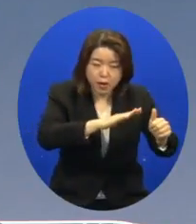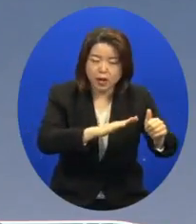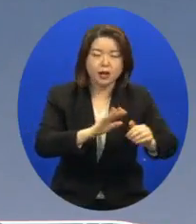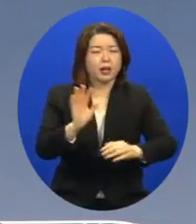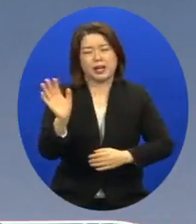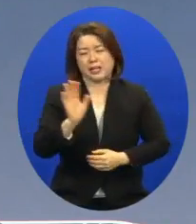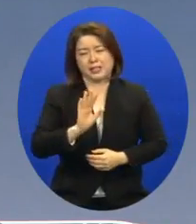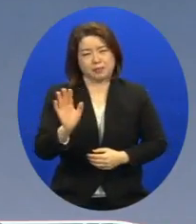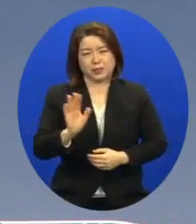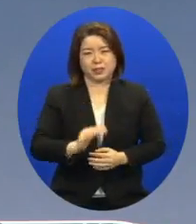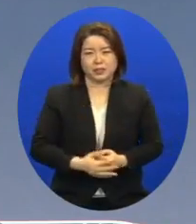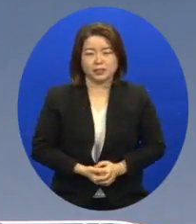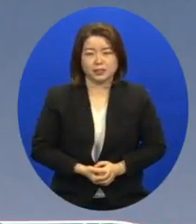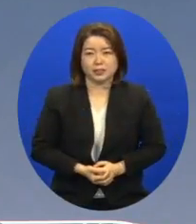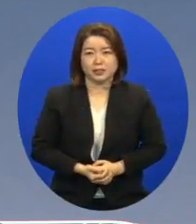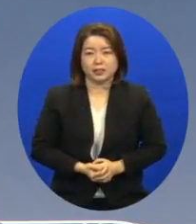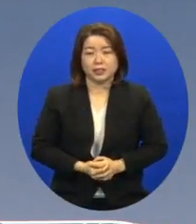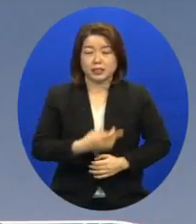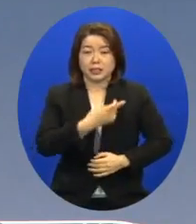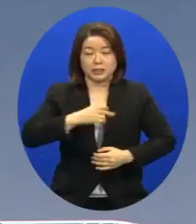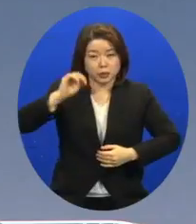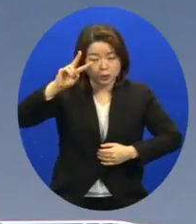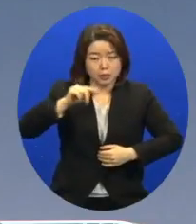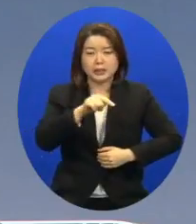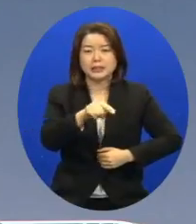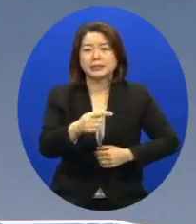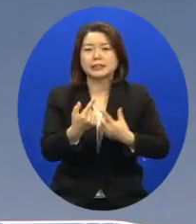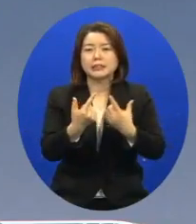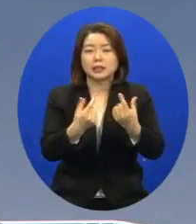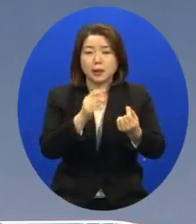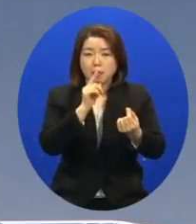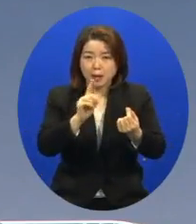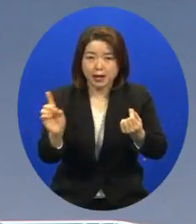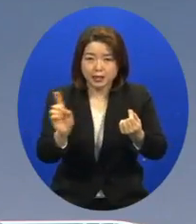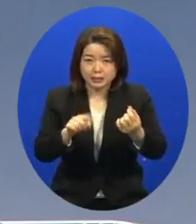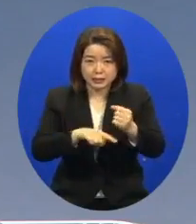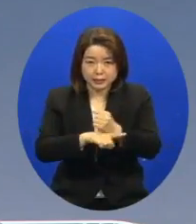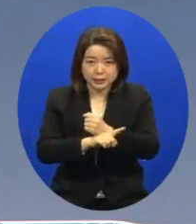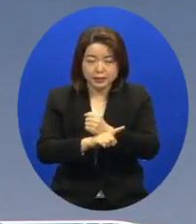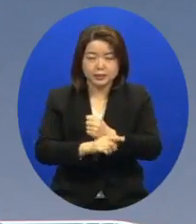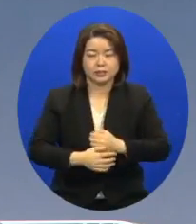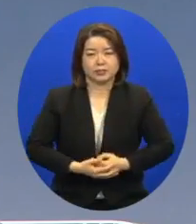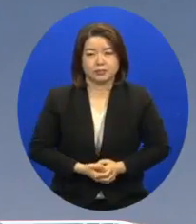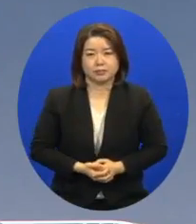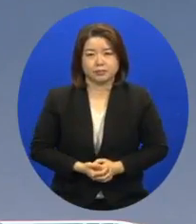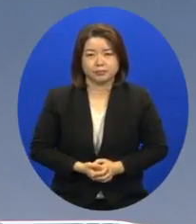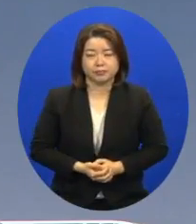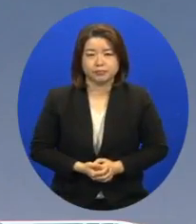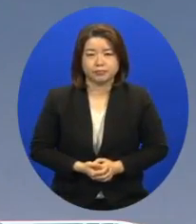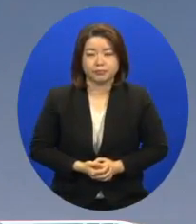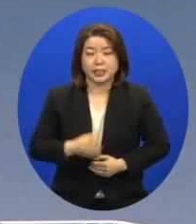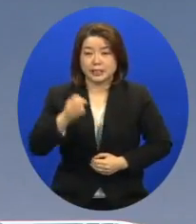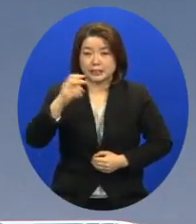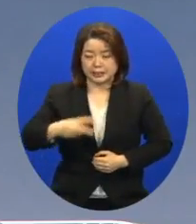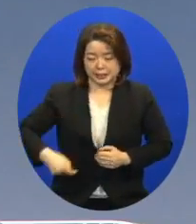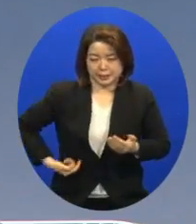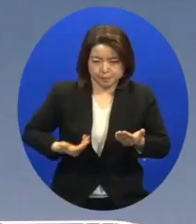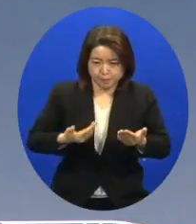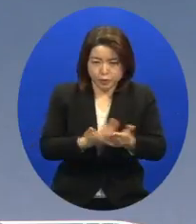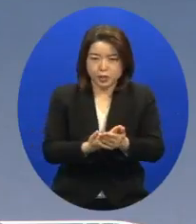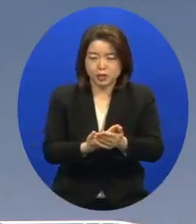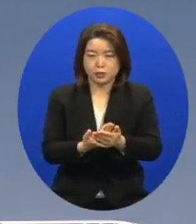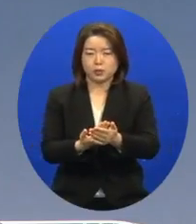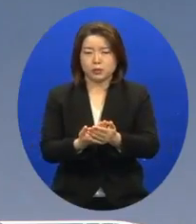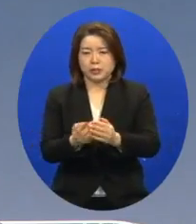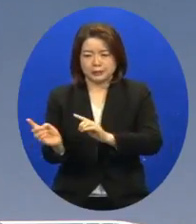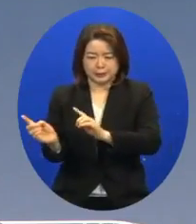아니었습니다 사도 바울이 그렇게 하라고 하는 내용은 그들이 다시 회개하고 돌이킬 수 있는